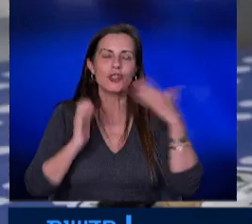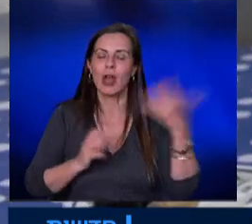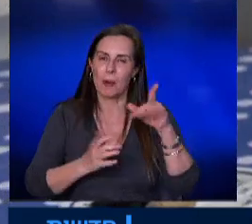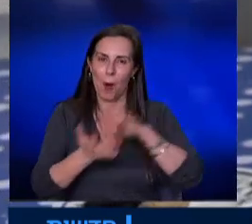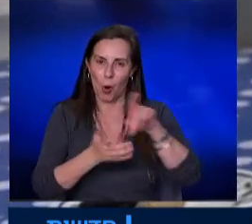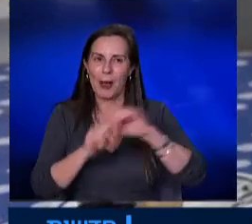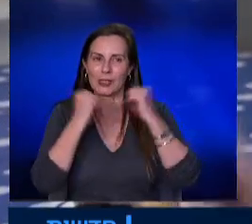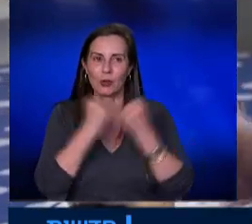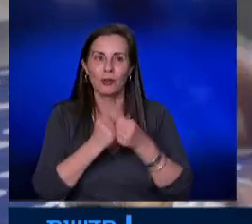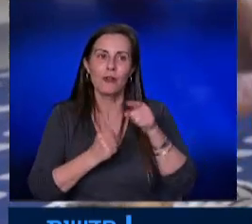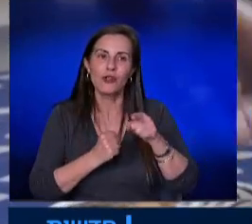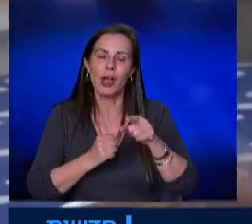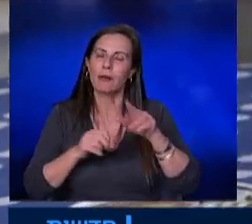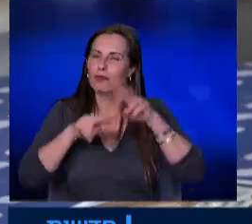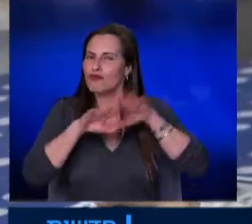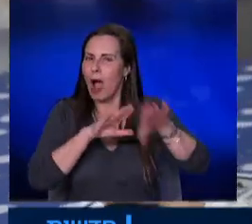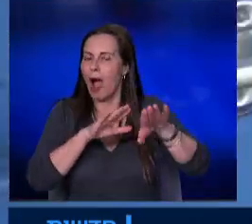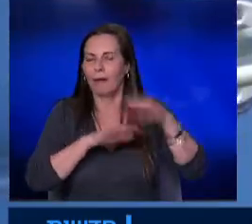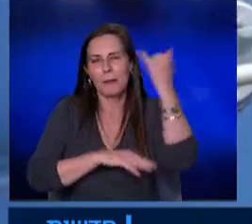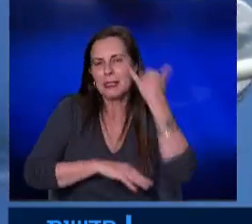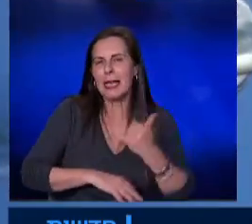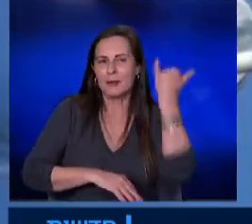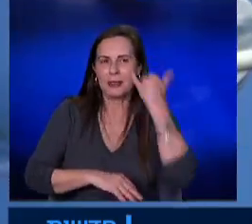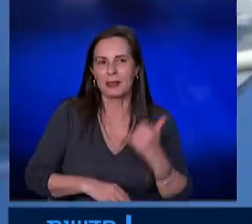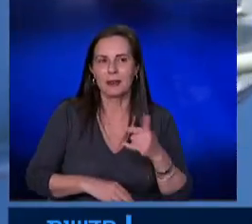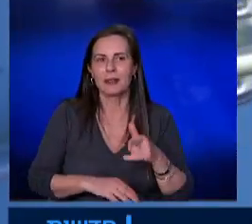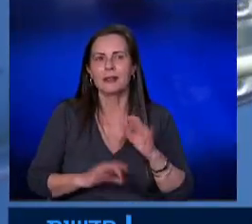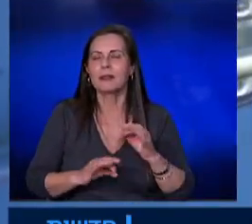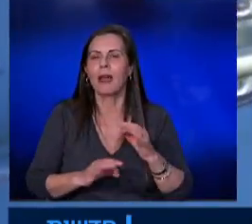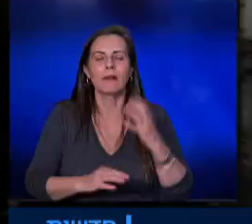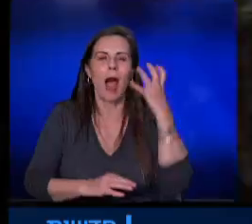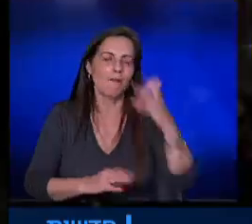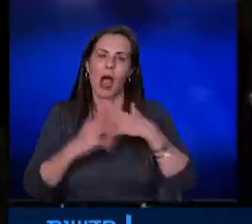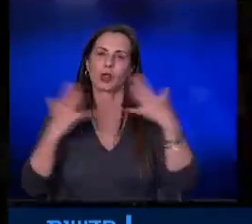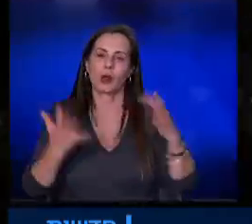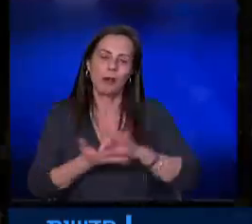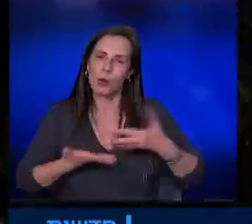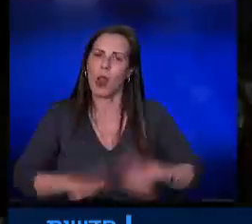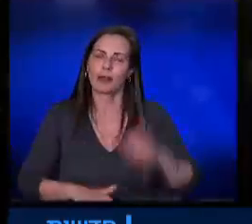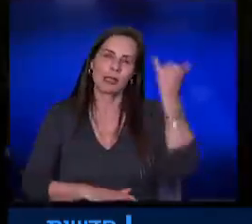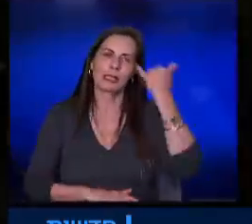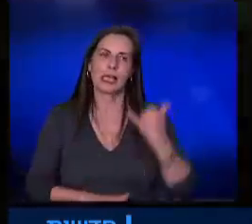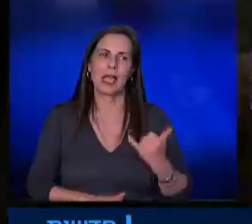היה הליפט הזה, ושם הוא היה מסתגר לו ומצייר. זה היה פשן אצלי מלידה, הדבר הזה.